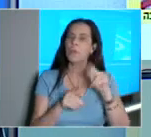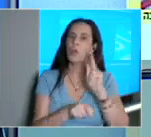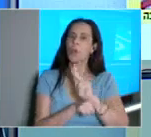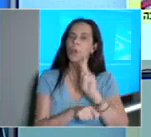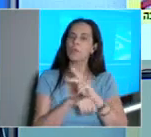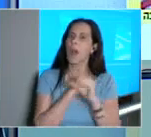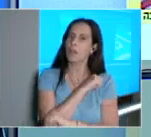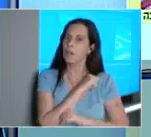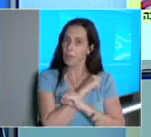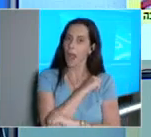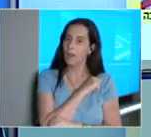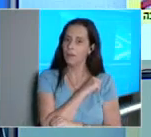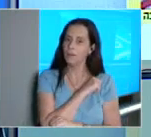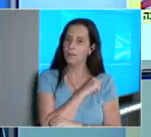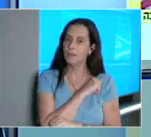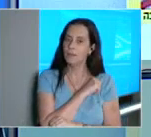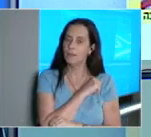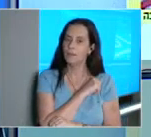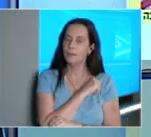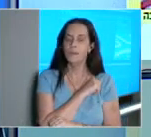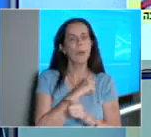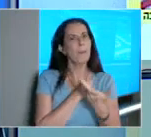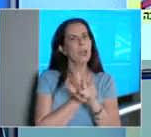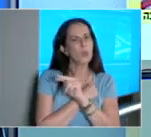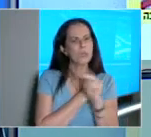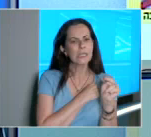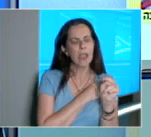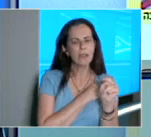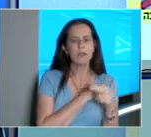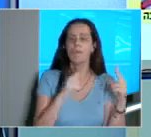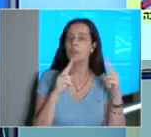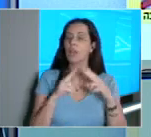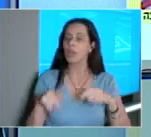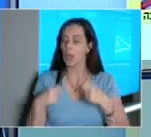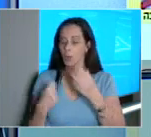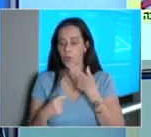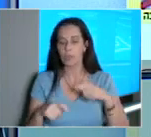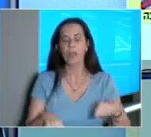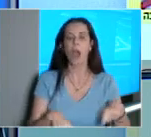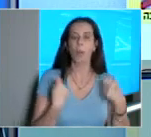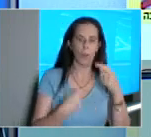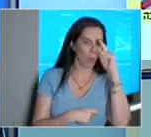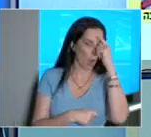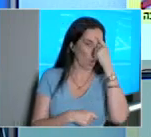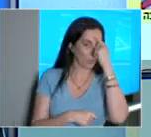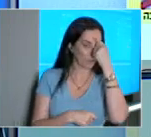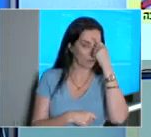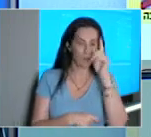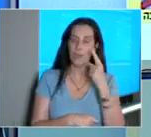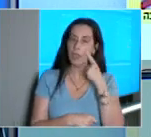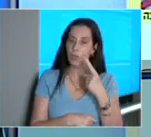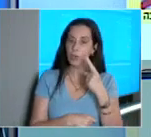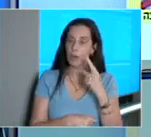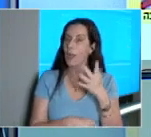בקורס אקדמי של סמינר הקיבוצים. הנושא, מפגש בין התרבות היהודית לתרבות ההודית, ושימו